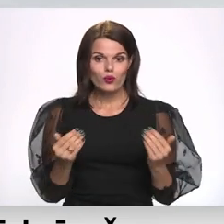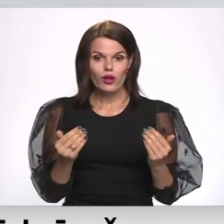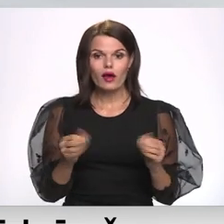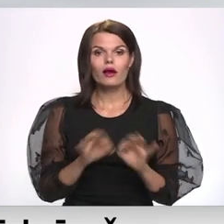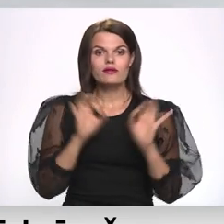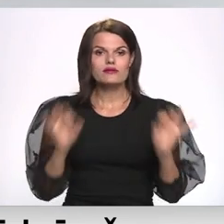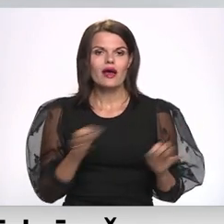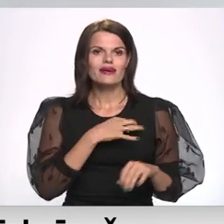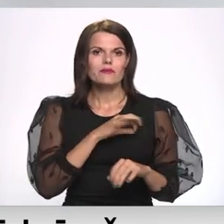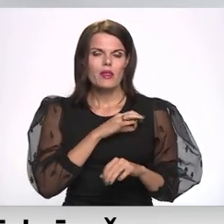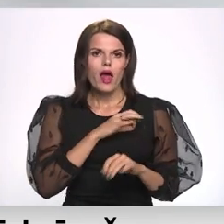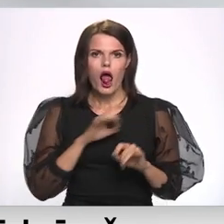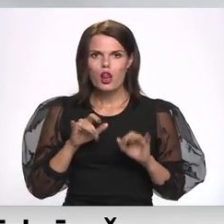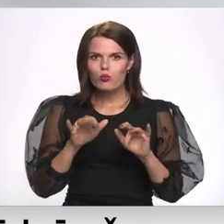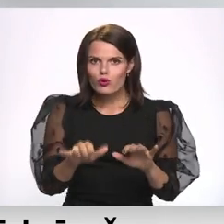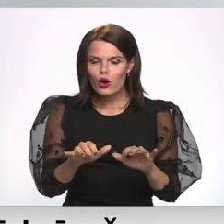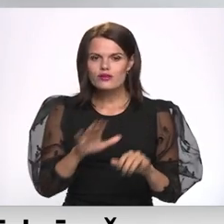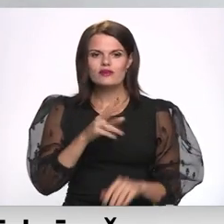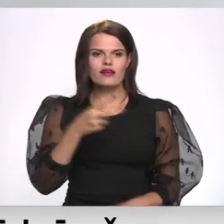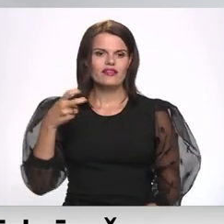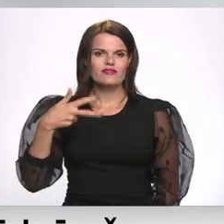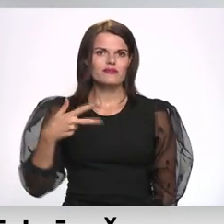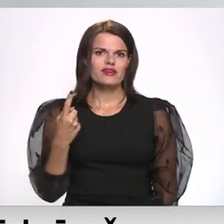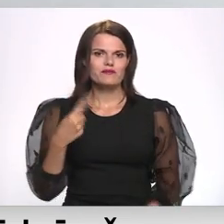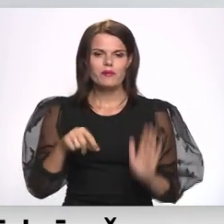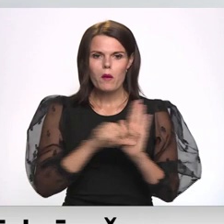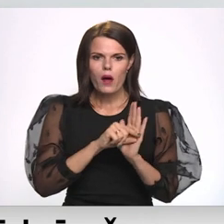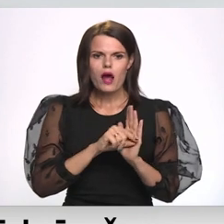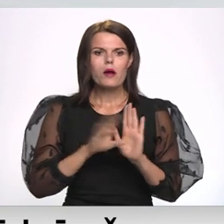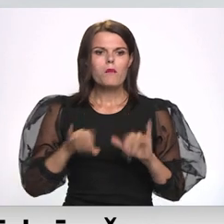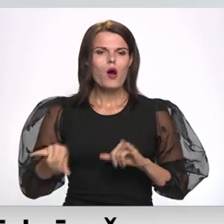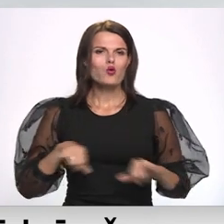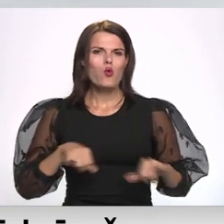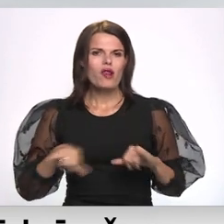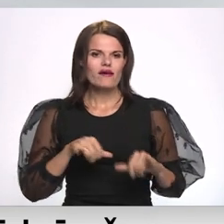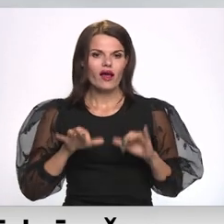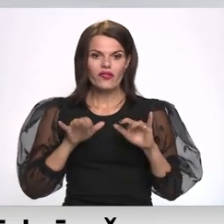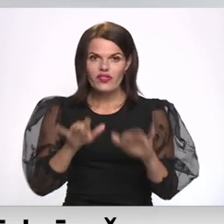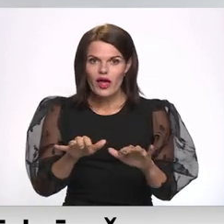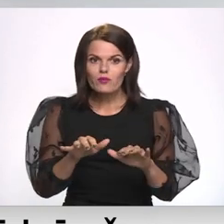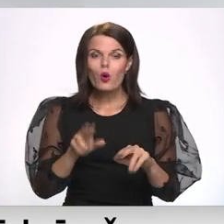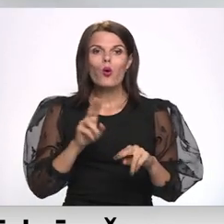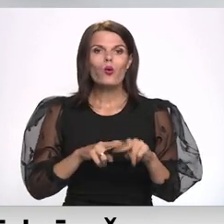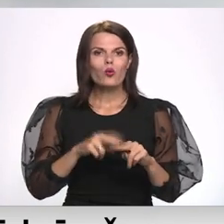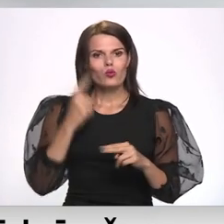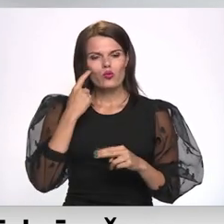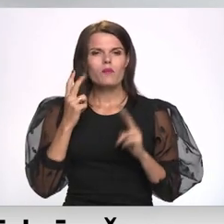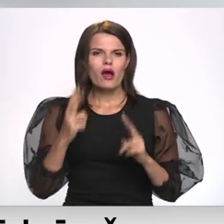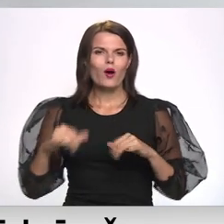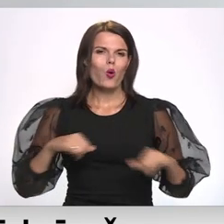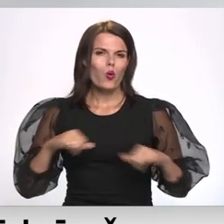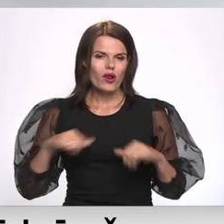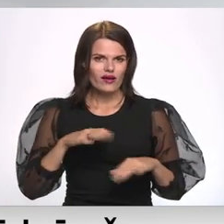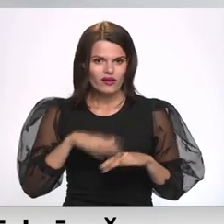uzsākts krimināla process pēc 231. Pantu par huligāniskām darbībām. Nu, kā pamatversija ir huligāns,